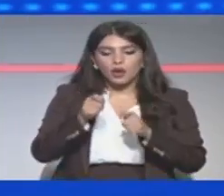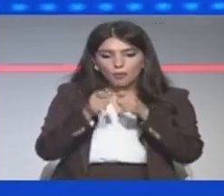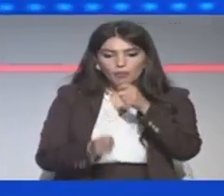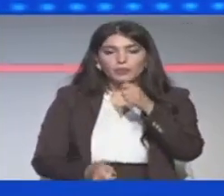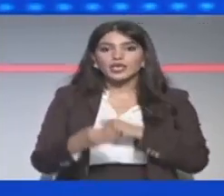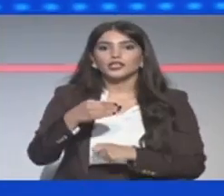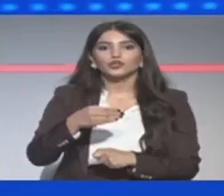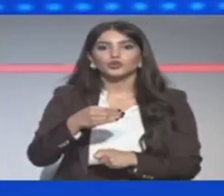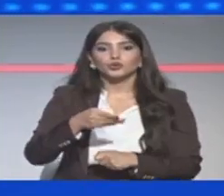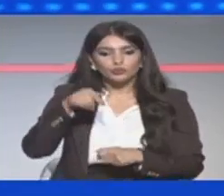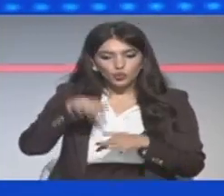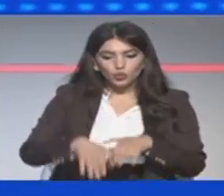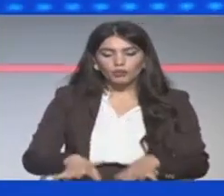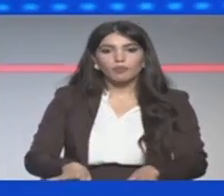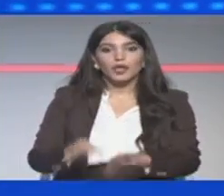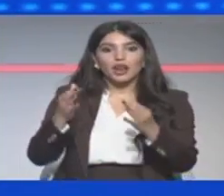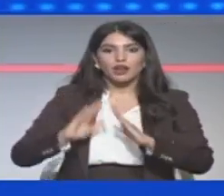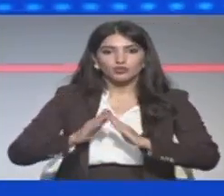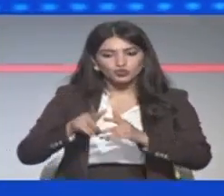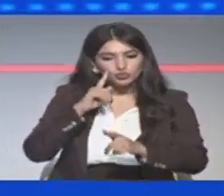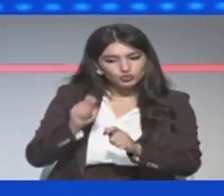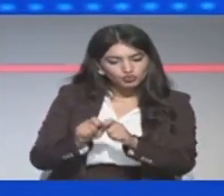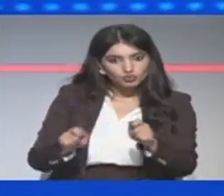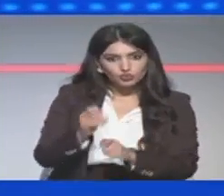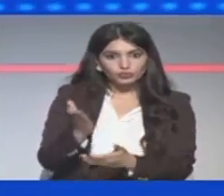من الوصول إلى المركب ومعاينته.